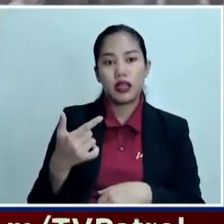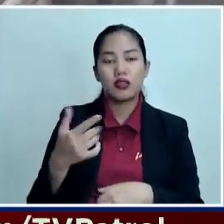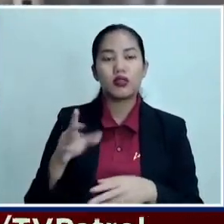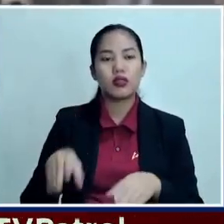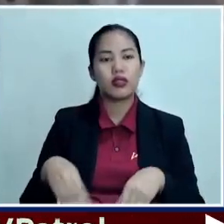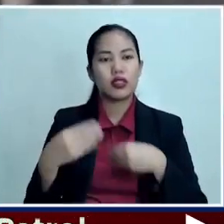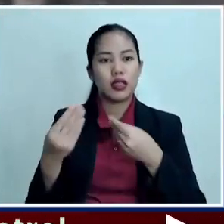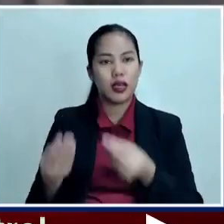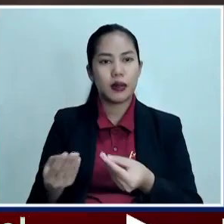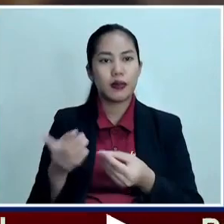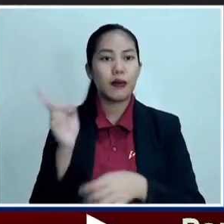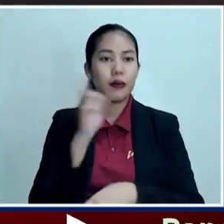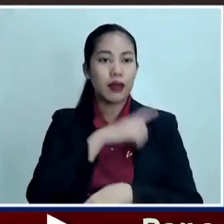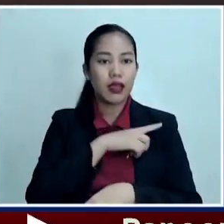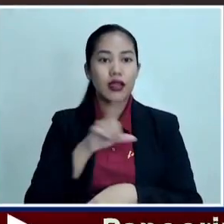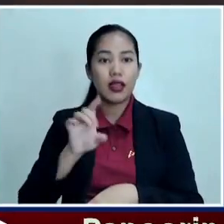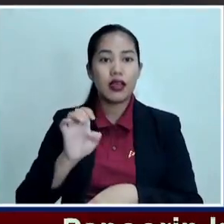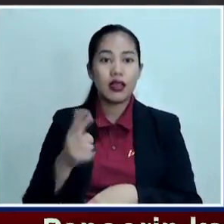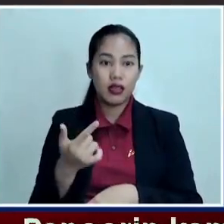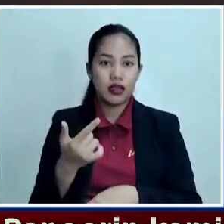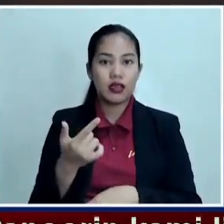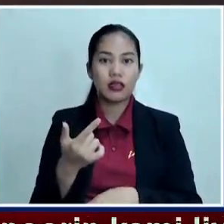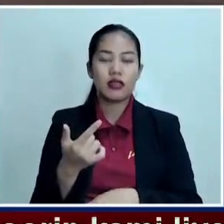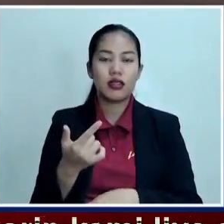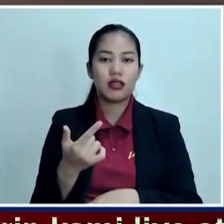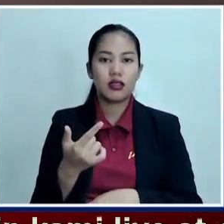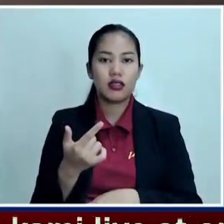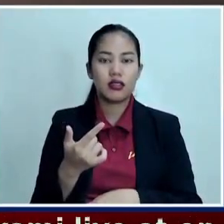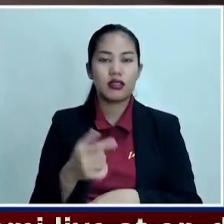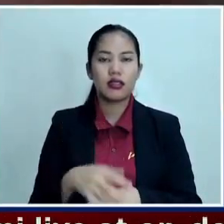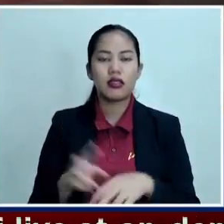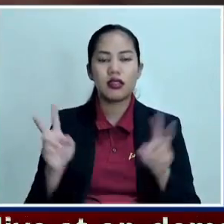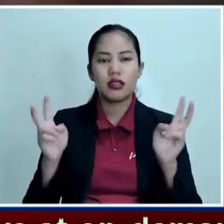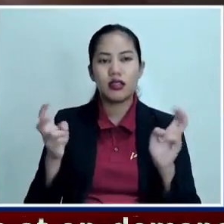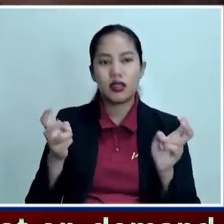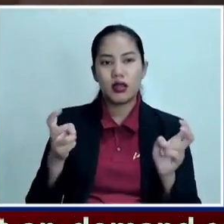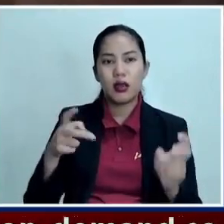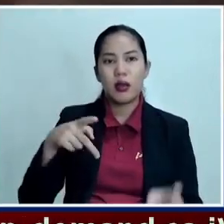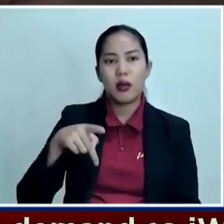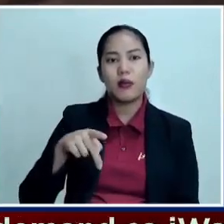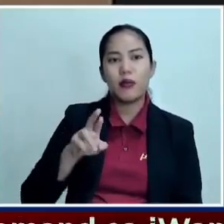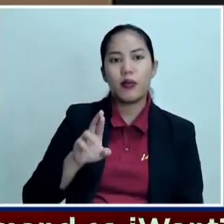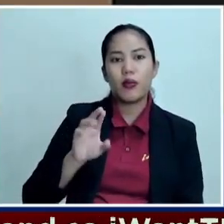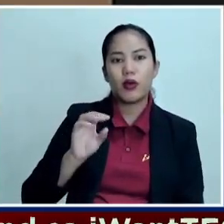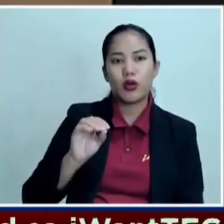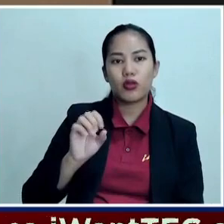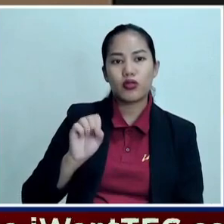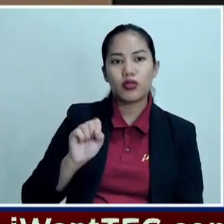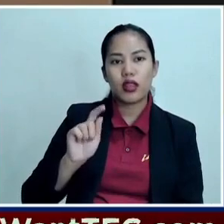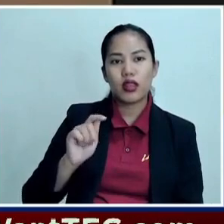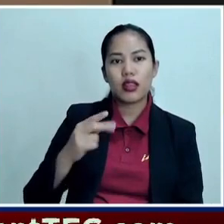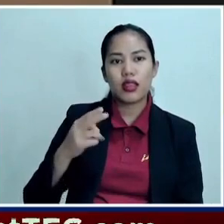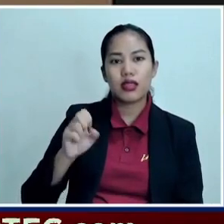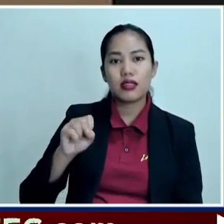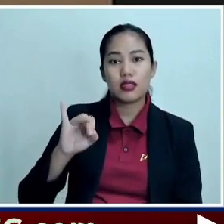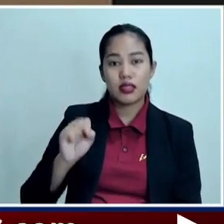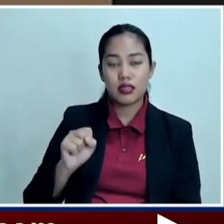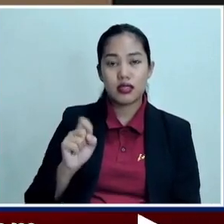na makabitan ng artificial leg o ang tinatawag na prosthesis. Good morning,